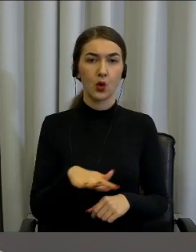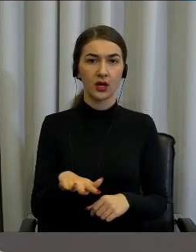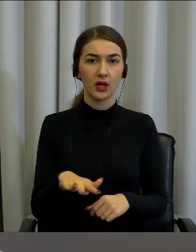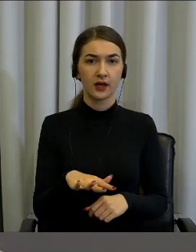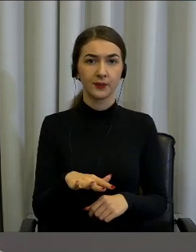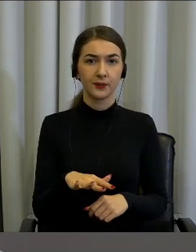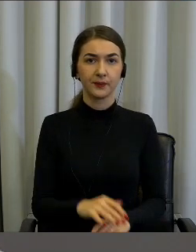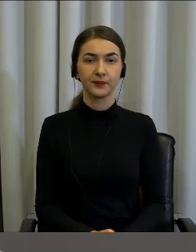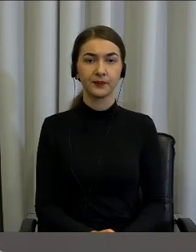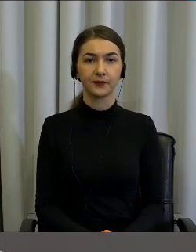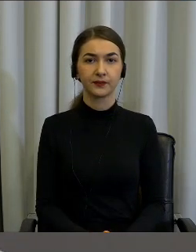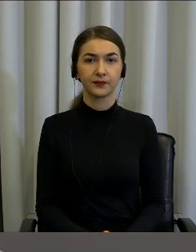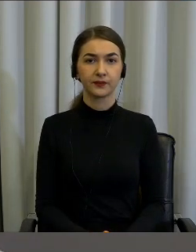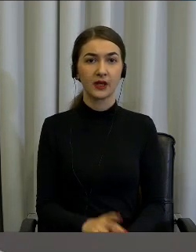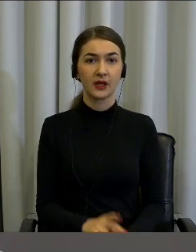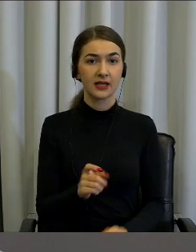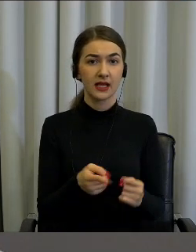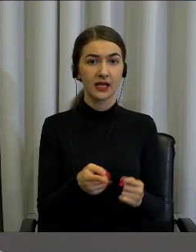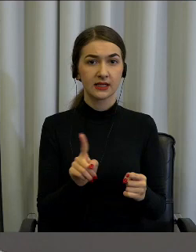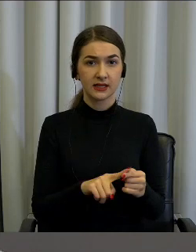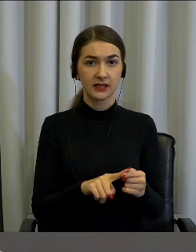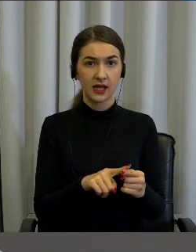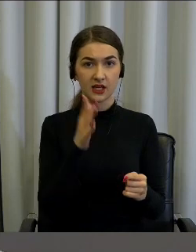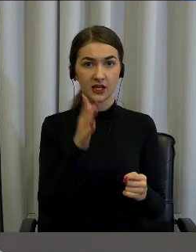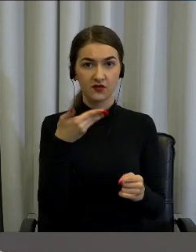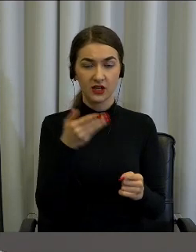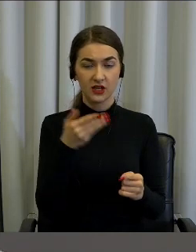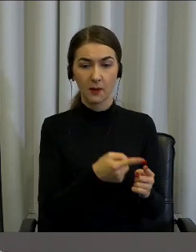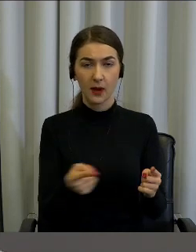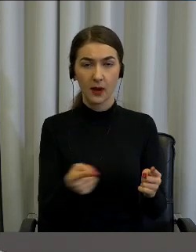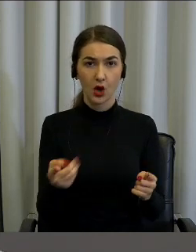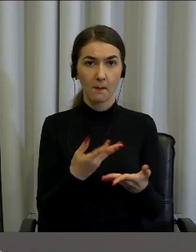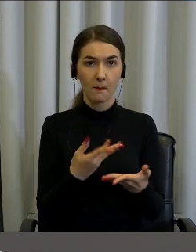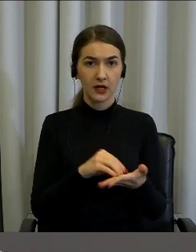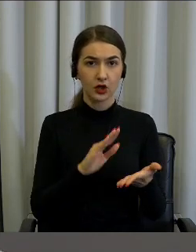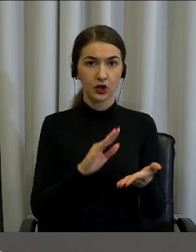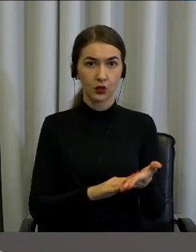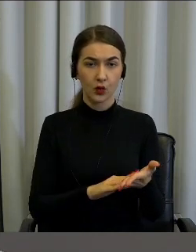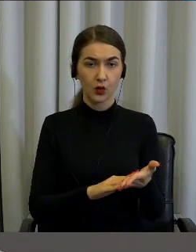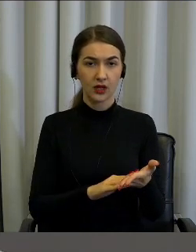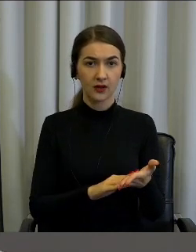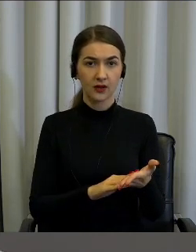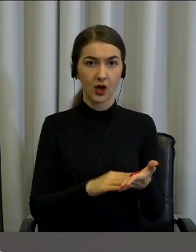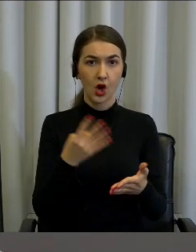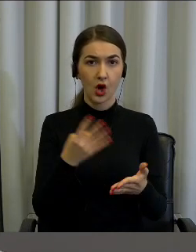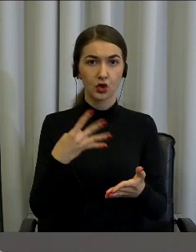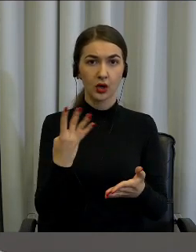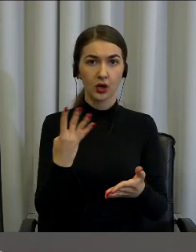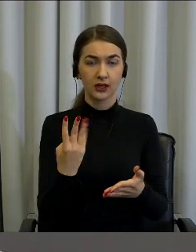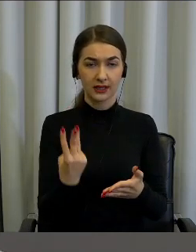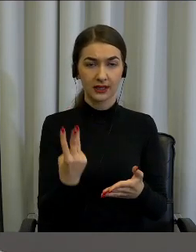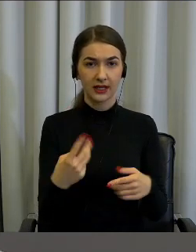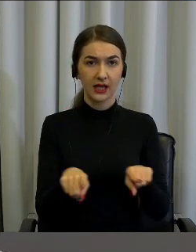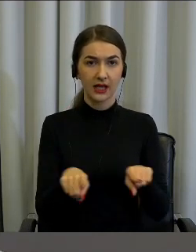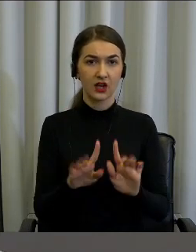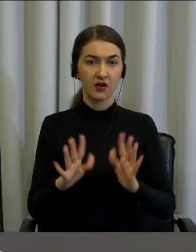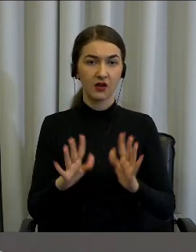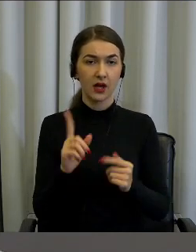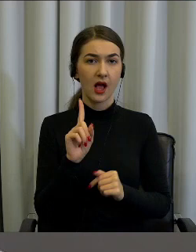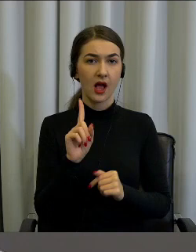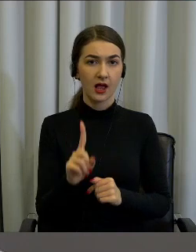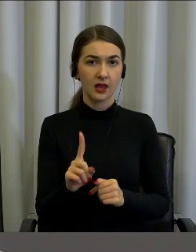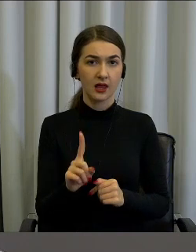територіях за цей звідний період ми задокументували 43 такі випадки але